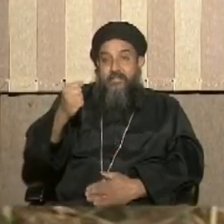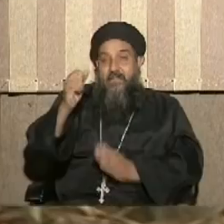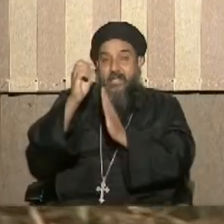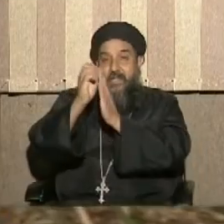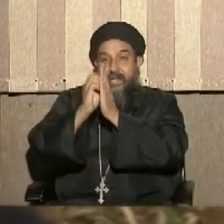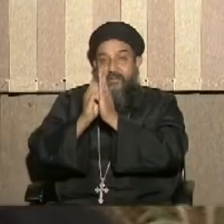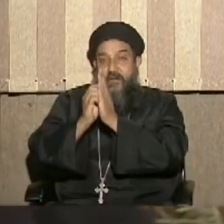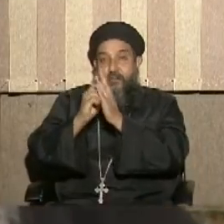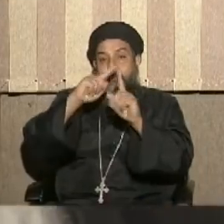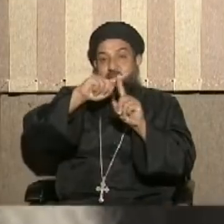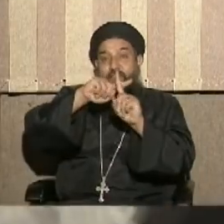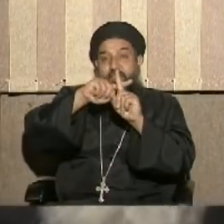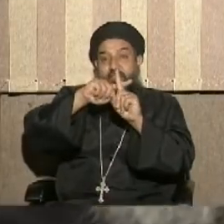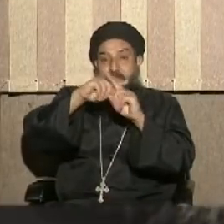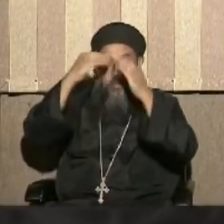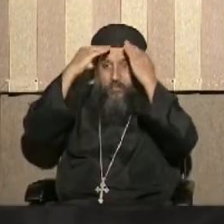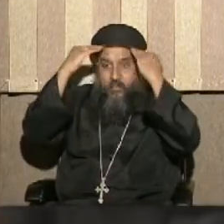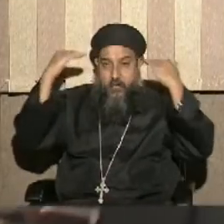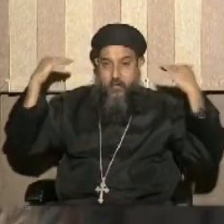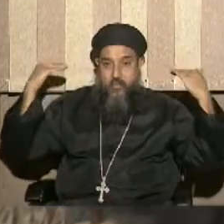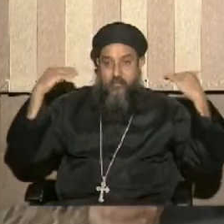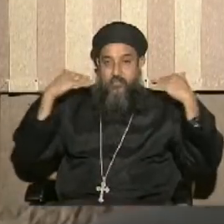التاني والشال على راسه.